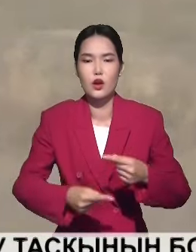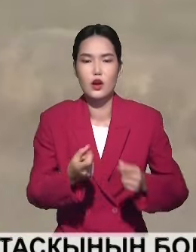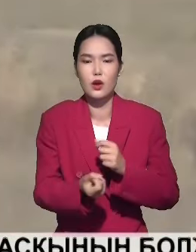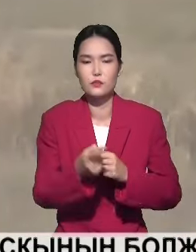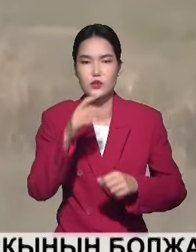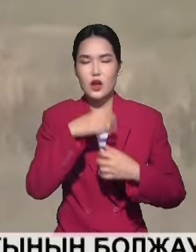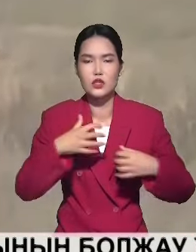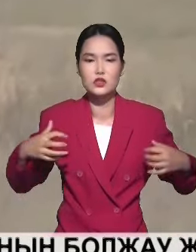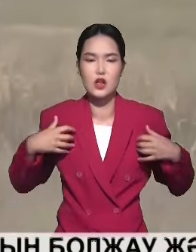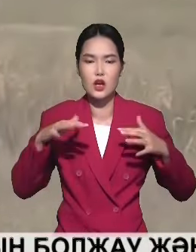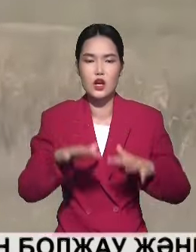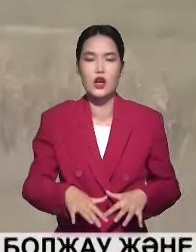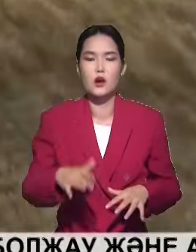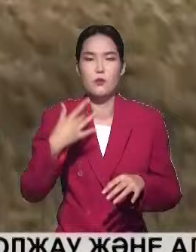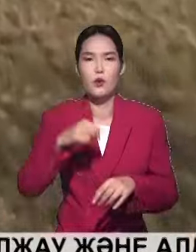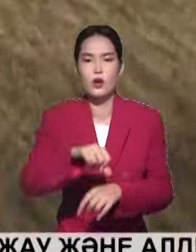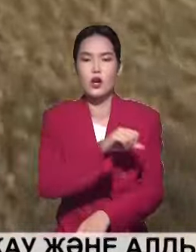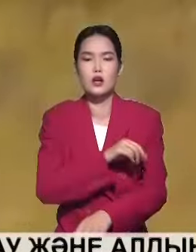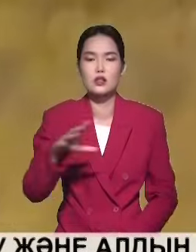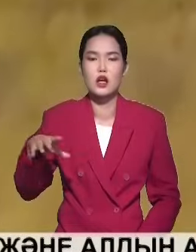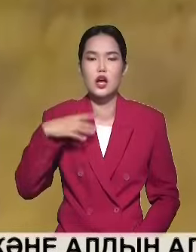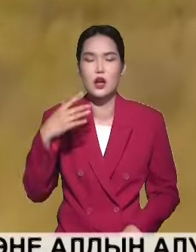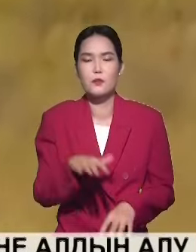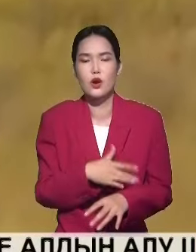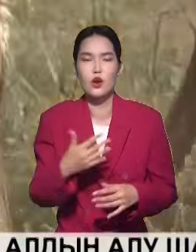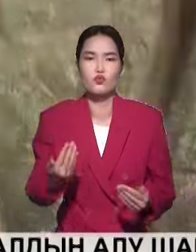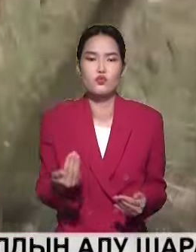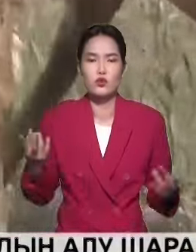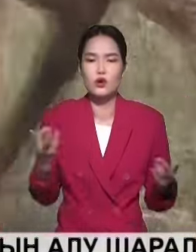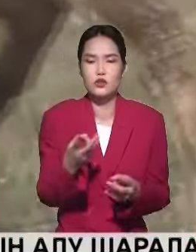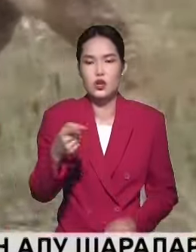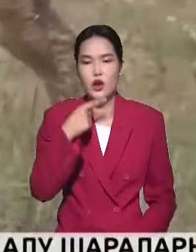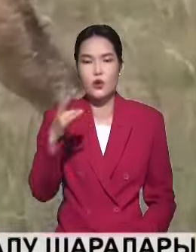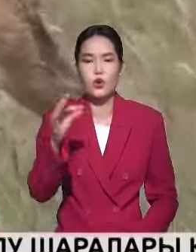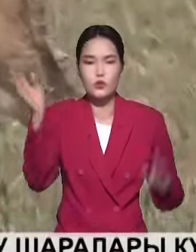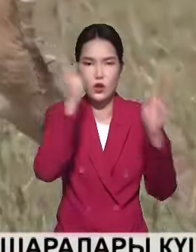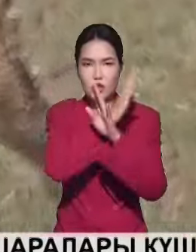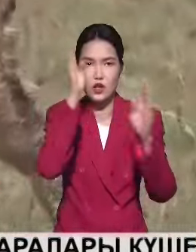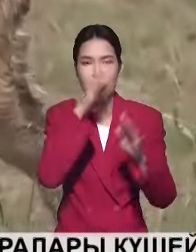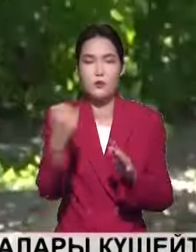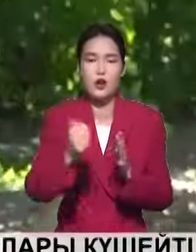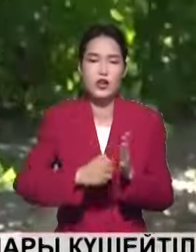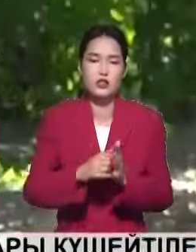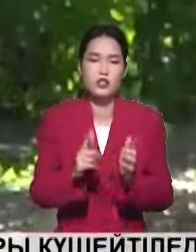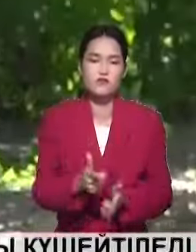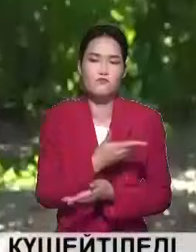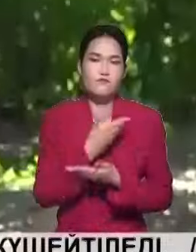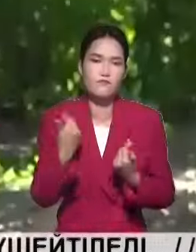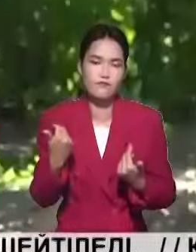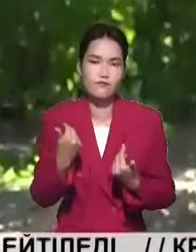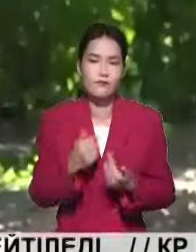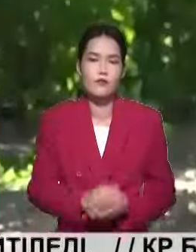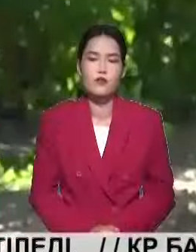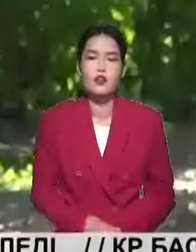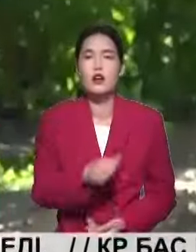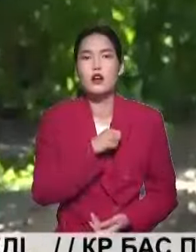жануарларды джиппен қуып шаршағандар былтыр шығынымыз 8 миллиард теңгеге жетті деген. Бірақ табиғат жанашырлары мұнымен келіспейді. Фермерлер